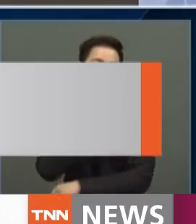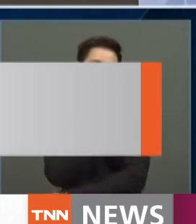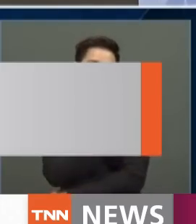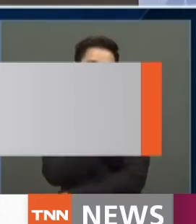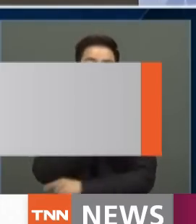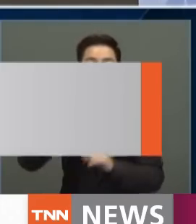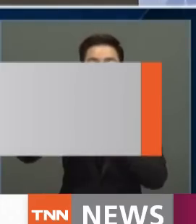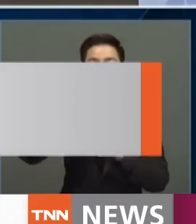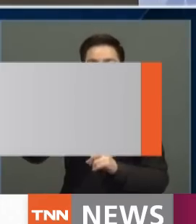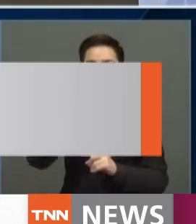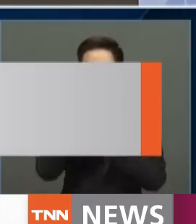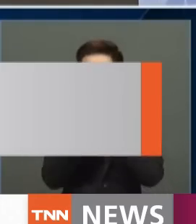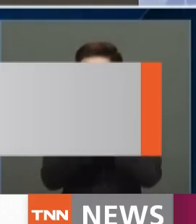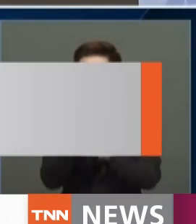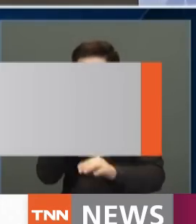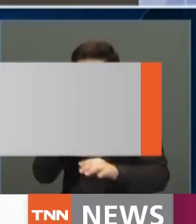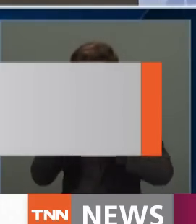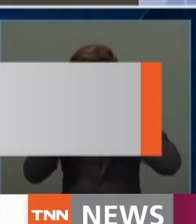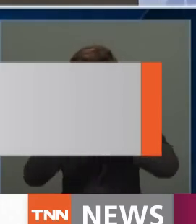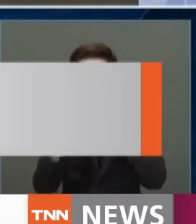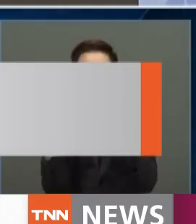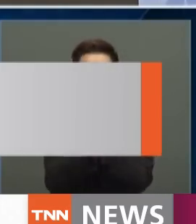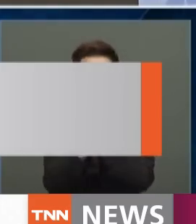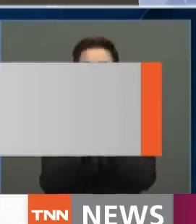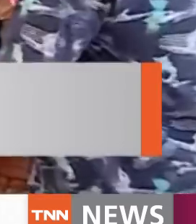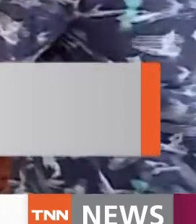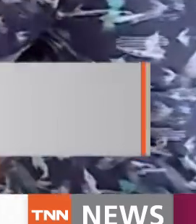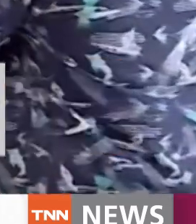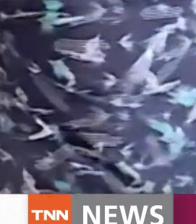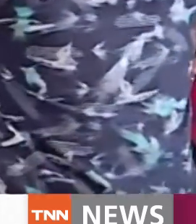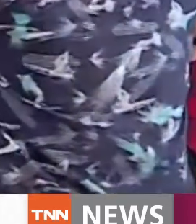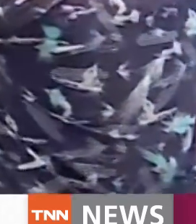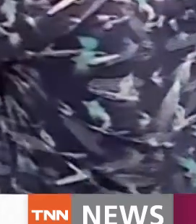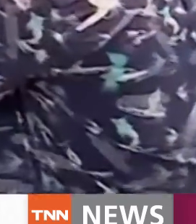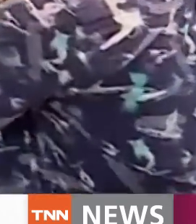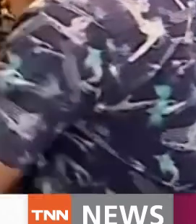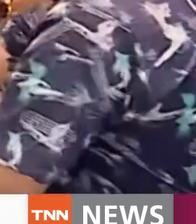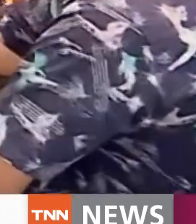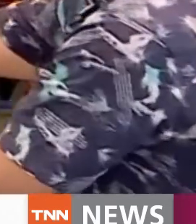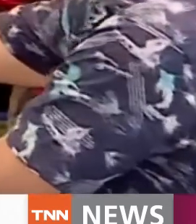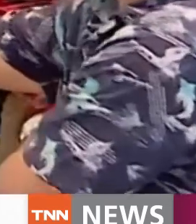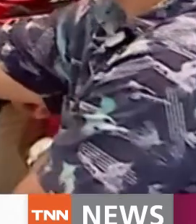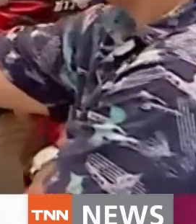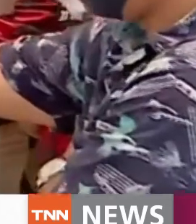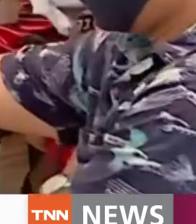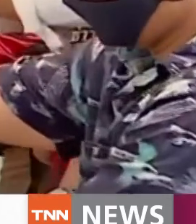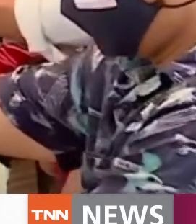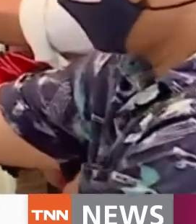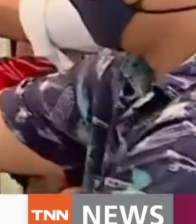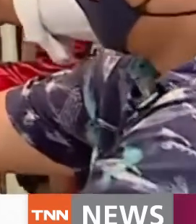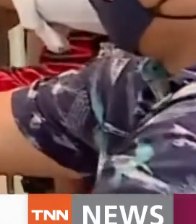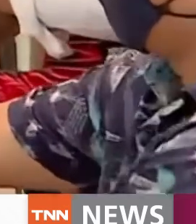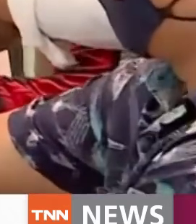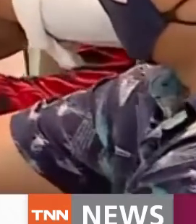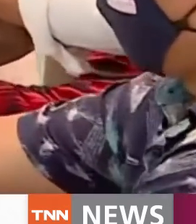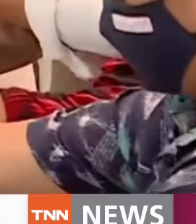ที่40ก็รีบลงสอบสวนโรคทันทีนะคะ ทางด้านของพลเอกณัฐพลนาคพาณิชย์ท่าน